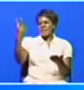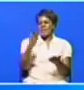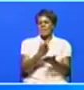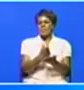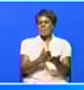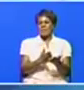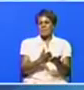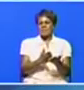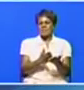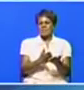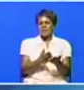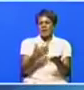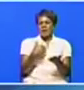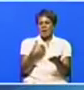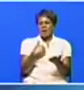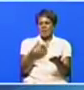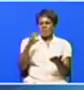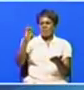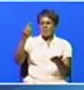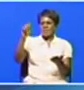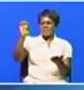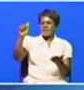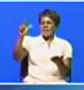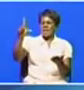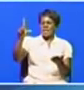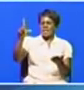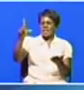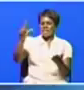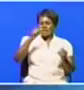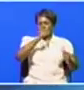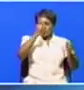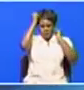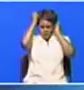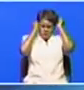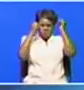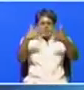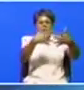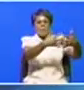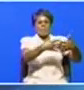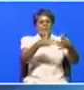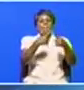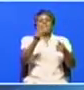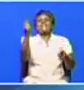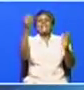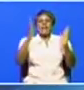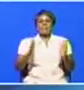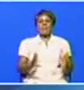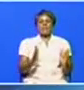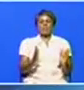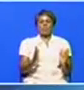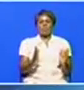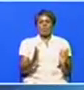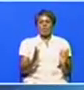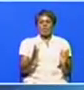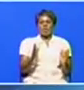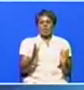yetu ya mizani ya wiki tukiwa naye David Etale, mwanajeshi wa Uingereza, aliyekuwa mwanajeshi wa Uingereza Mkenya aliyekuwa katika vita kule Iraq